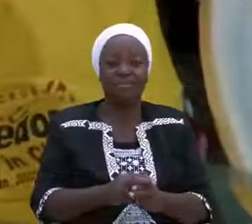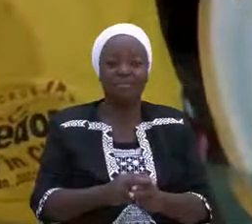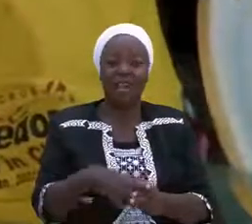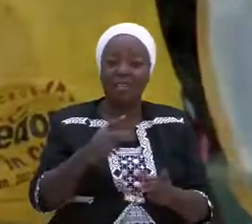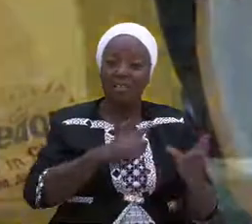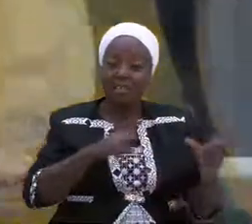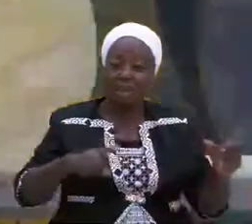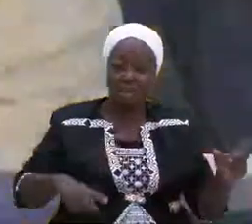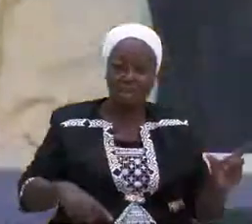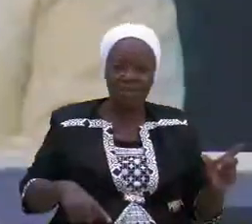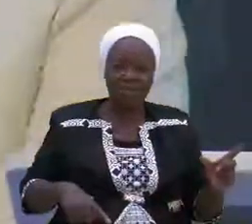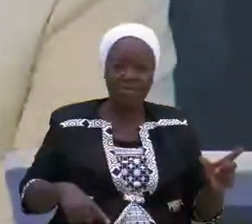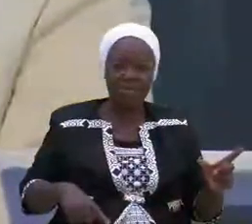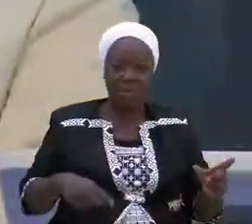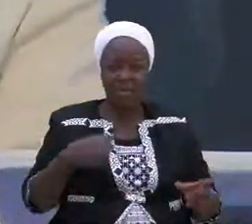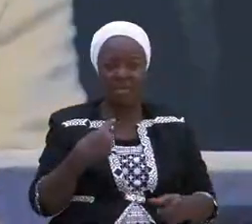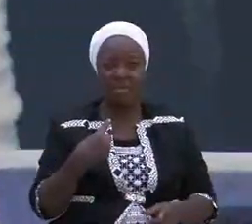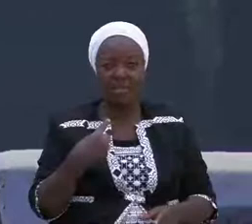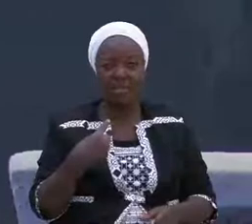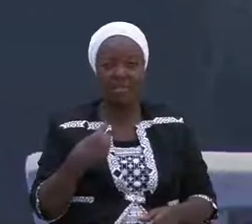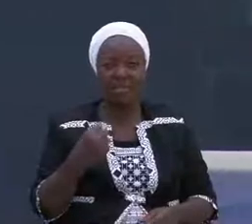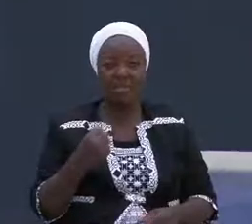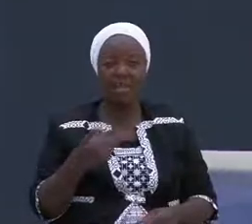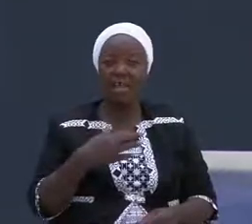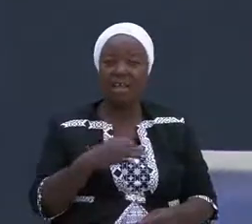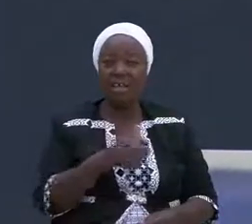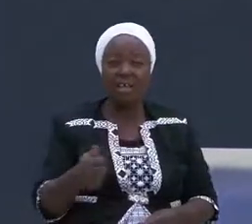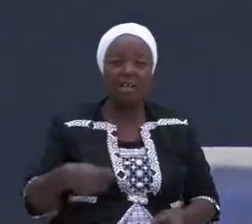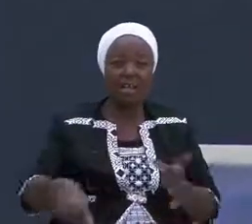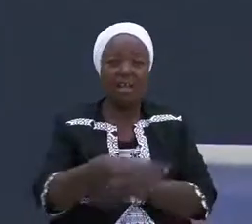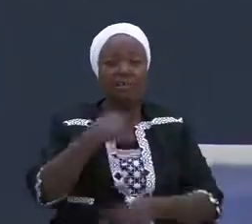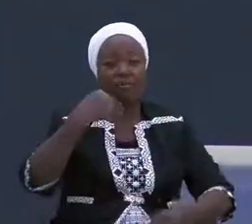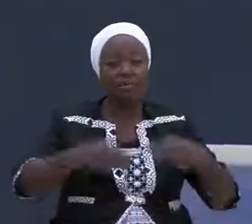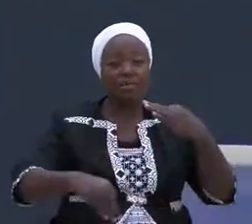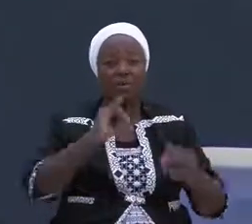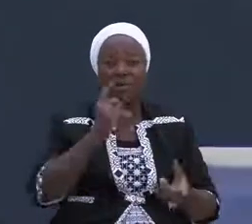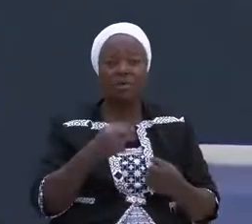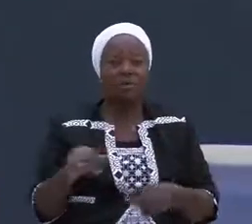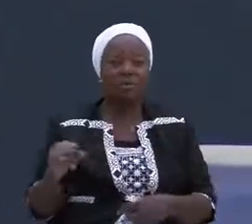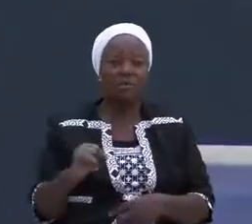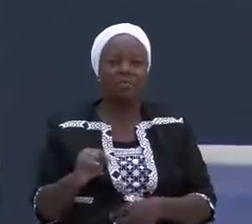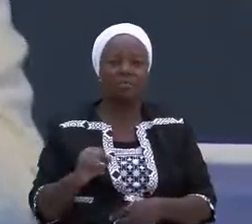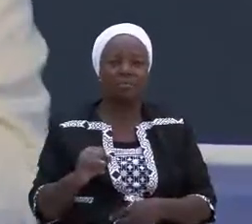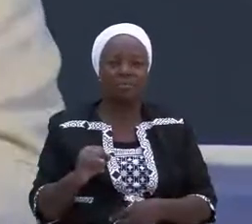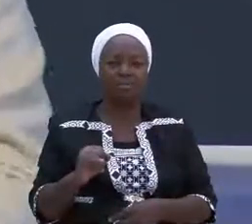Le Seigneur dit, un jour de jugement vient